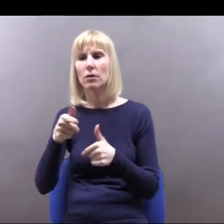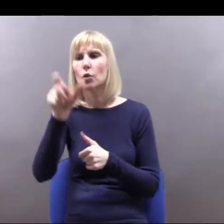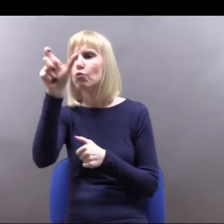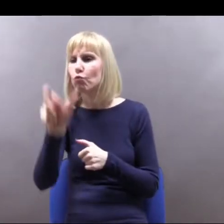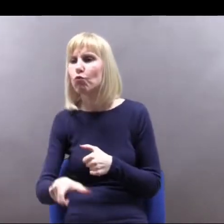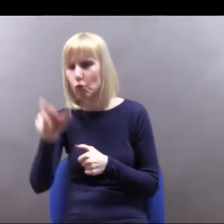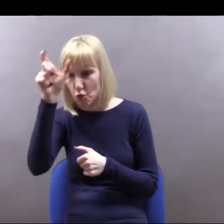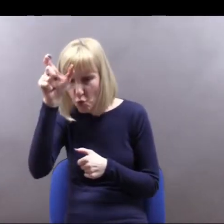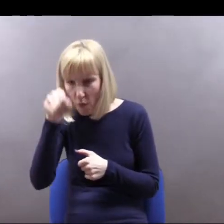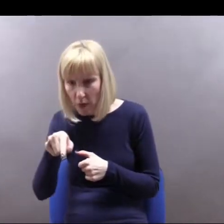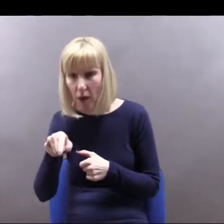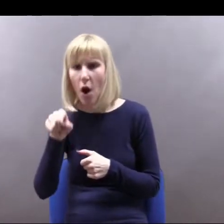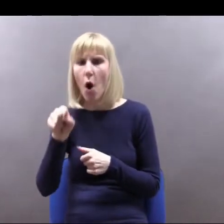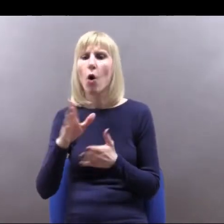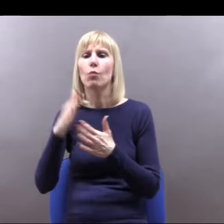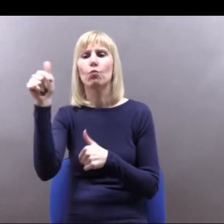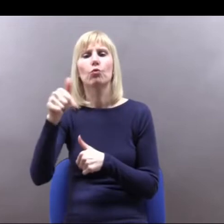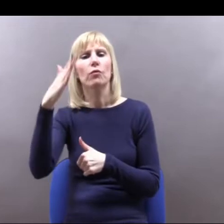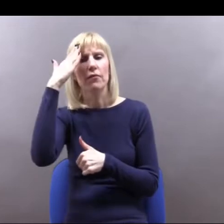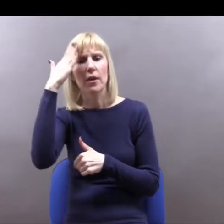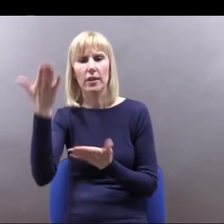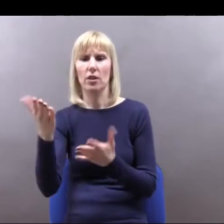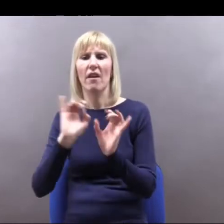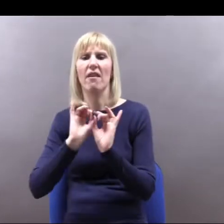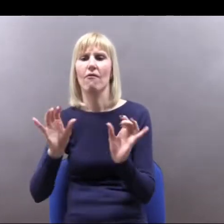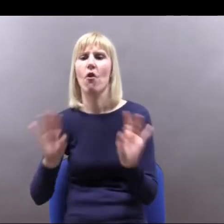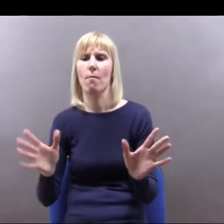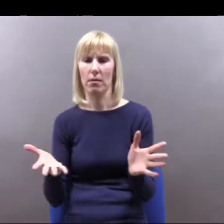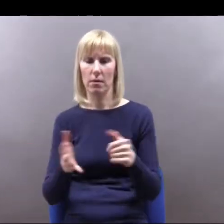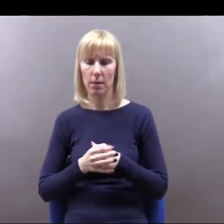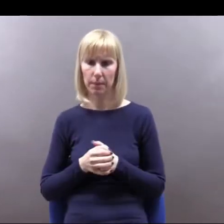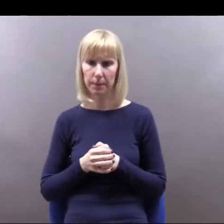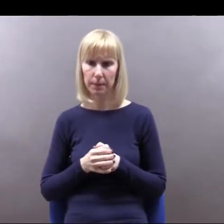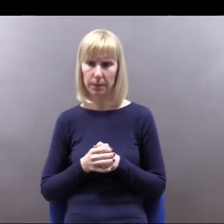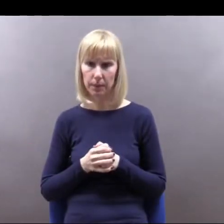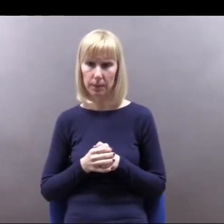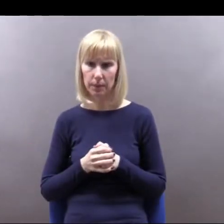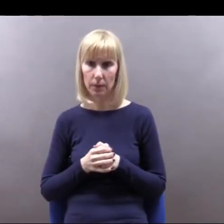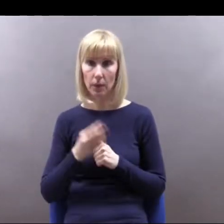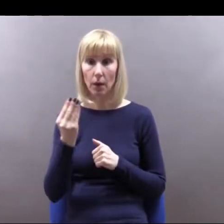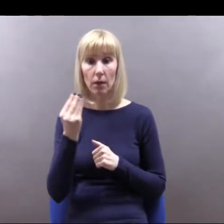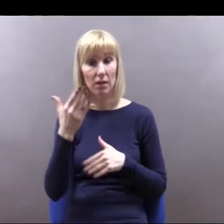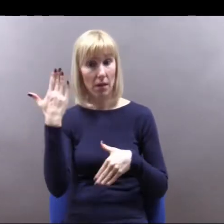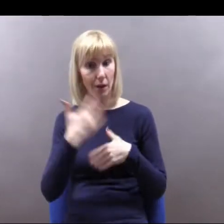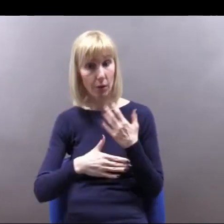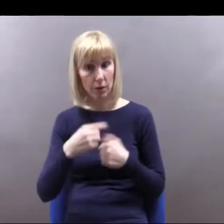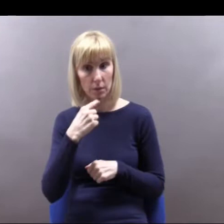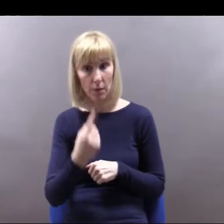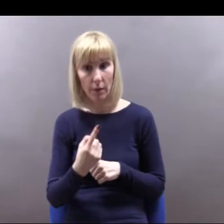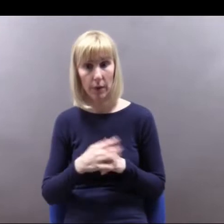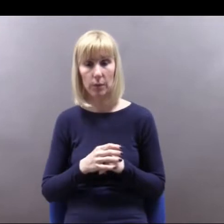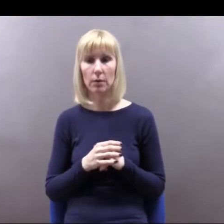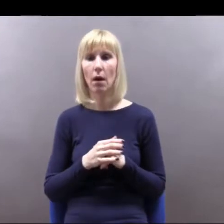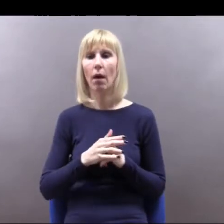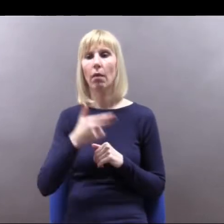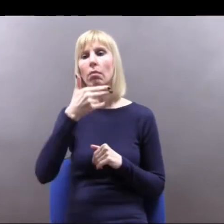rozwiązaniem z punktu widzenia osoby z niepełnosprawnością jest winda, a najbezpieczniejszym